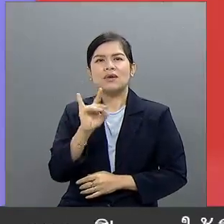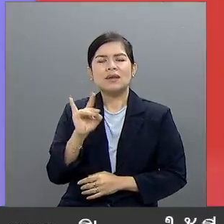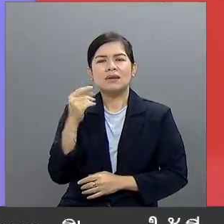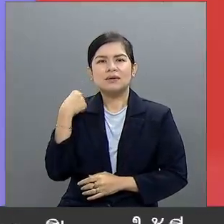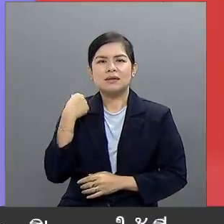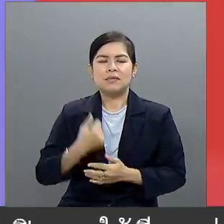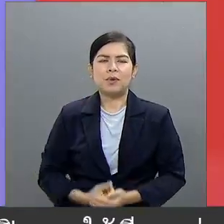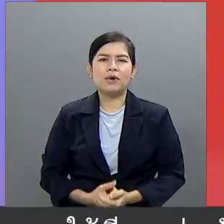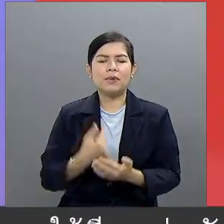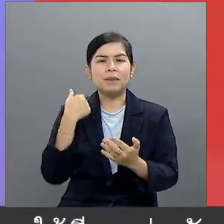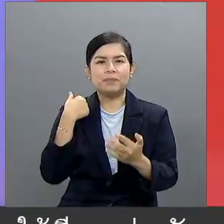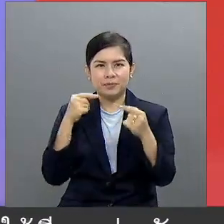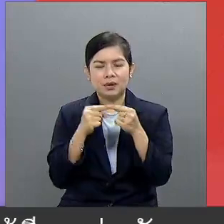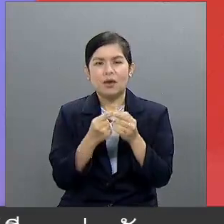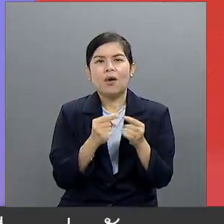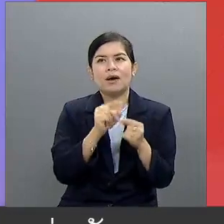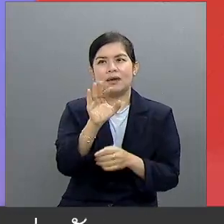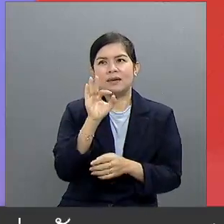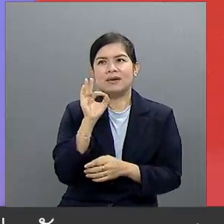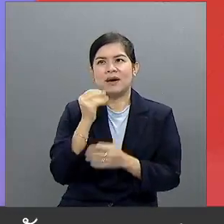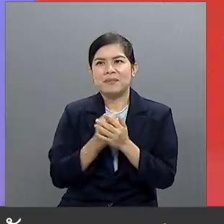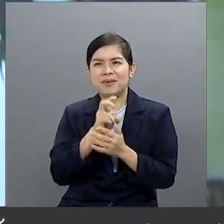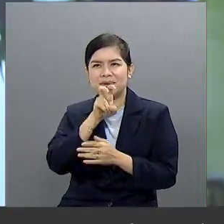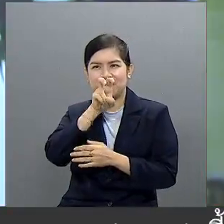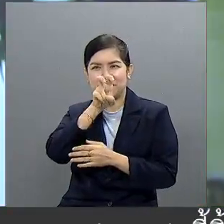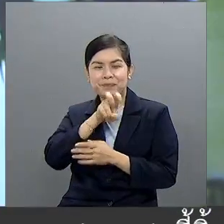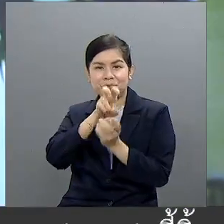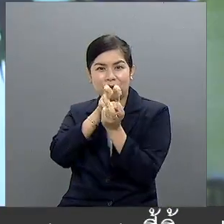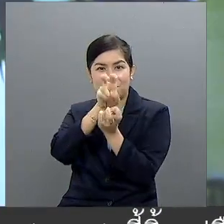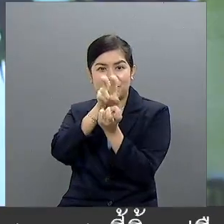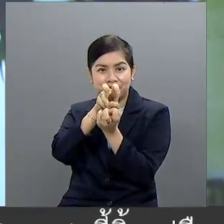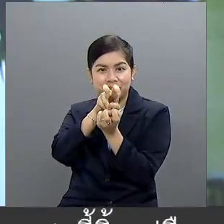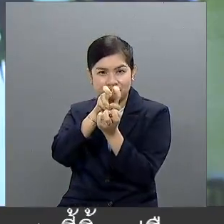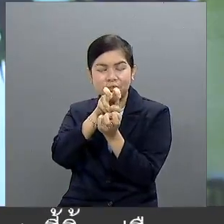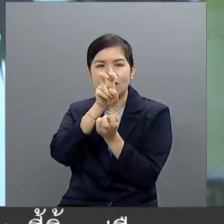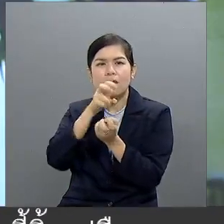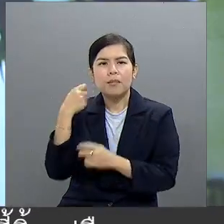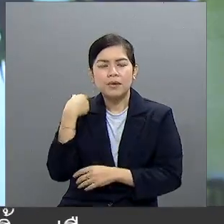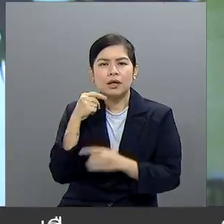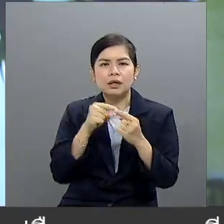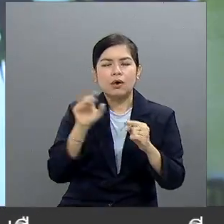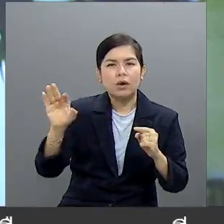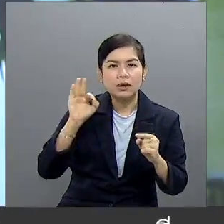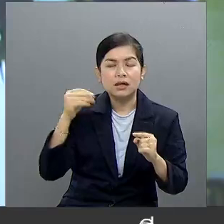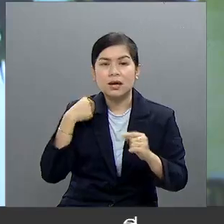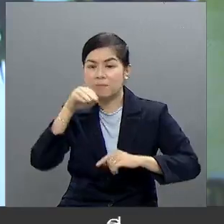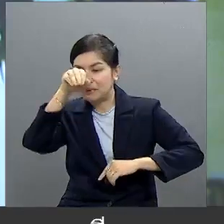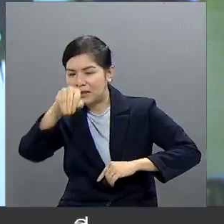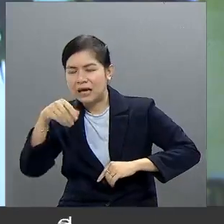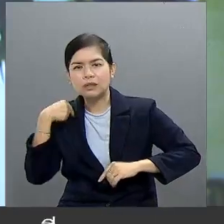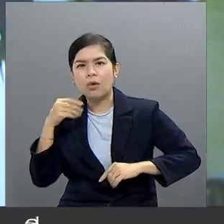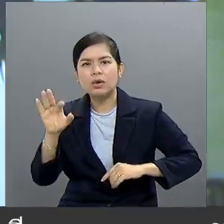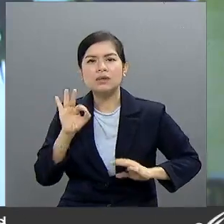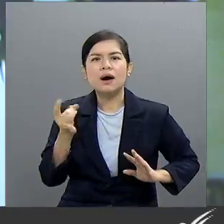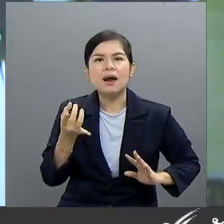ยใช่ไหม ใช่ แต่น่ารักเหมือนกันไงตัวอ้วน งั้นก็ขนาบข้างไปพี่ดูชอบอะไรลักษณะนี้นะ อ้วน ๆกลมๆน่ารักน่ารัก ขาสั้นอะ